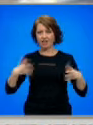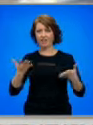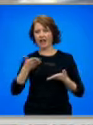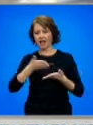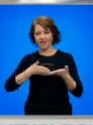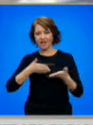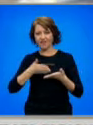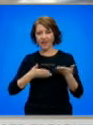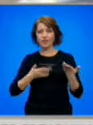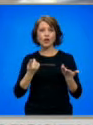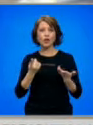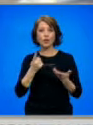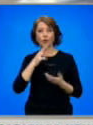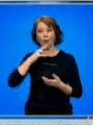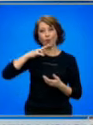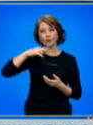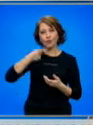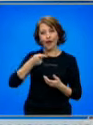на описанието.